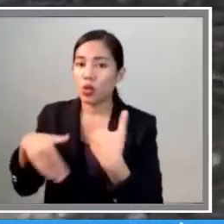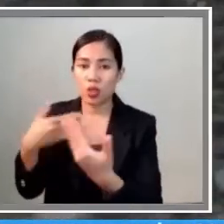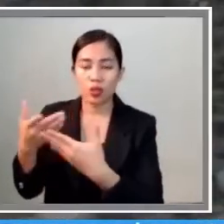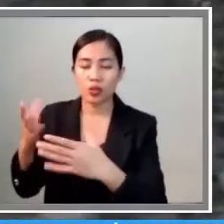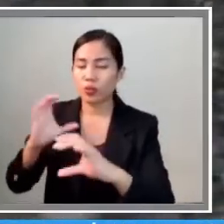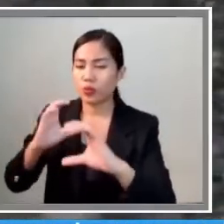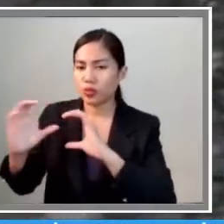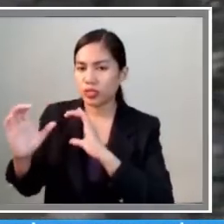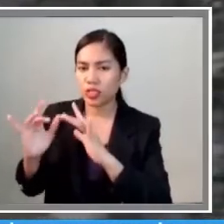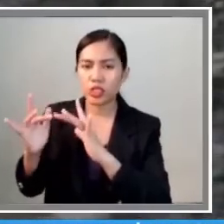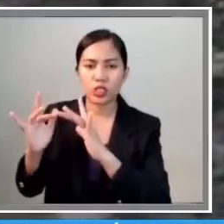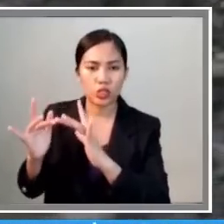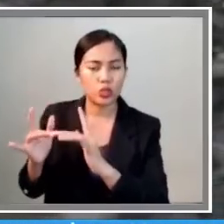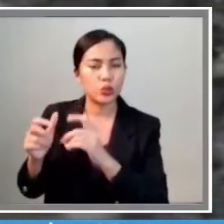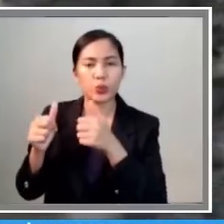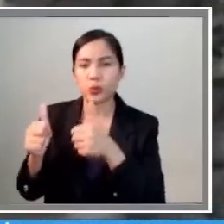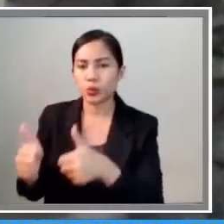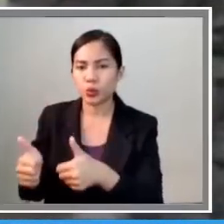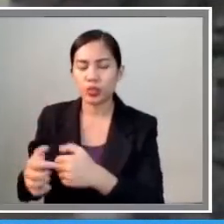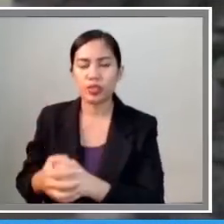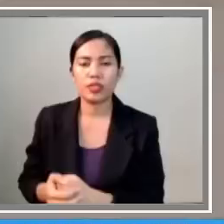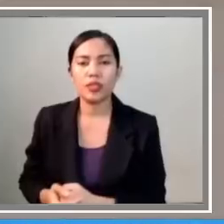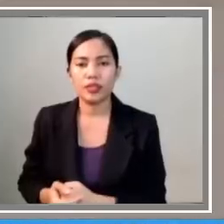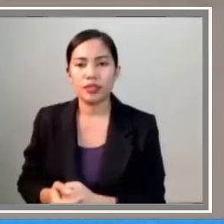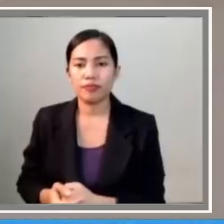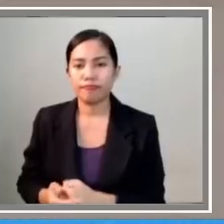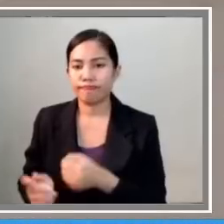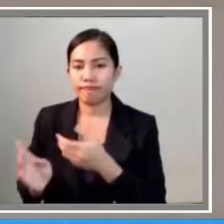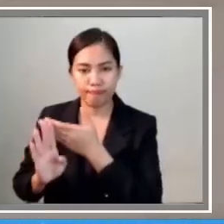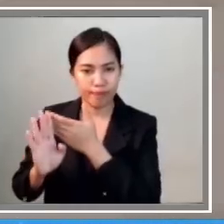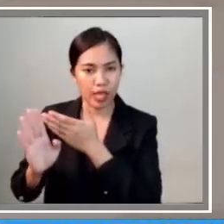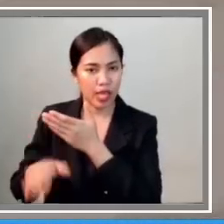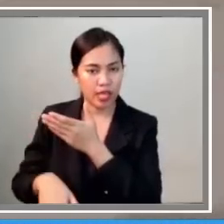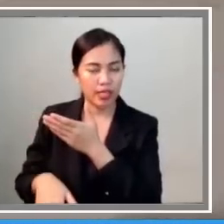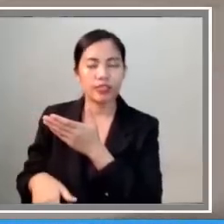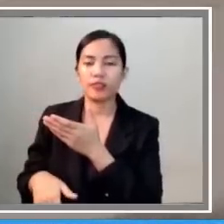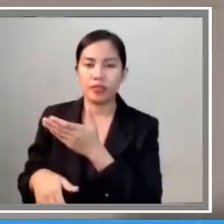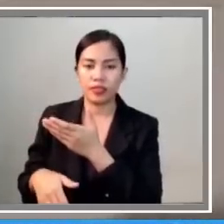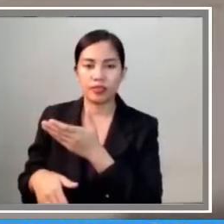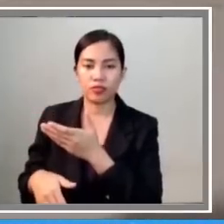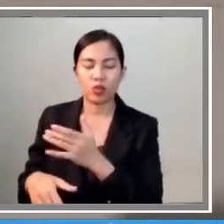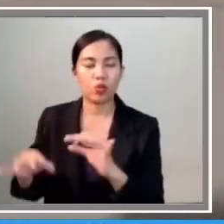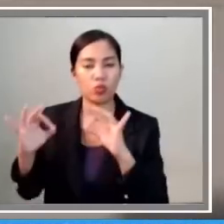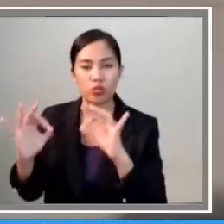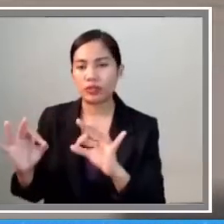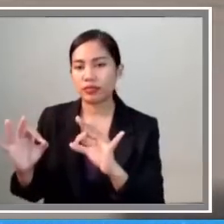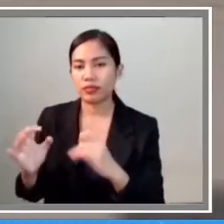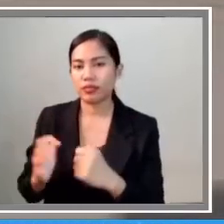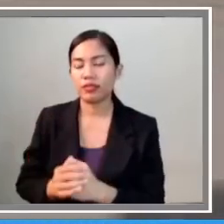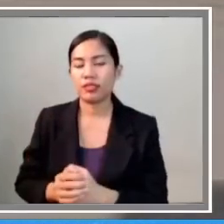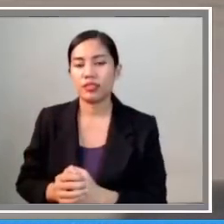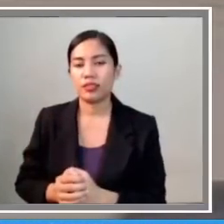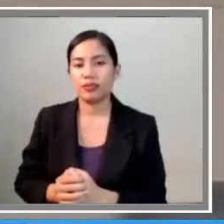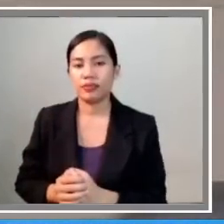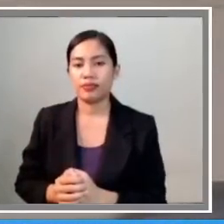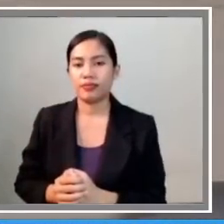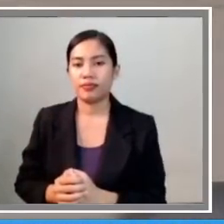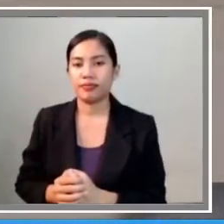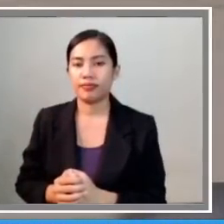ay bumalik na dito sa ating Cordillera Administrative Region at effective naman na yung